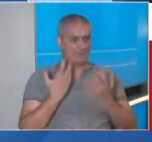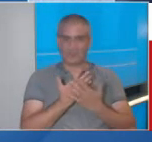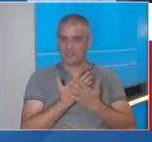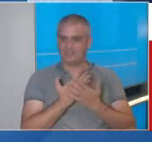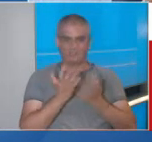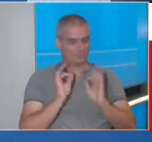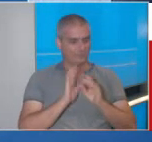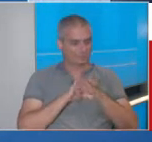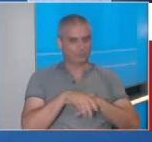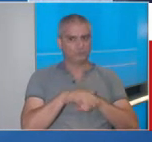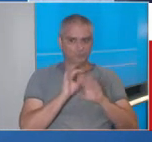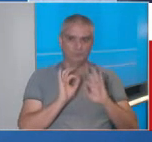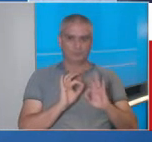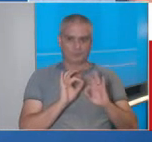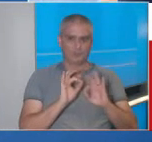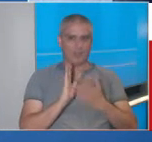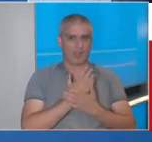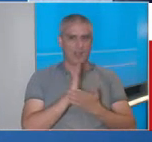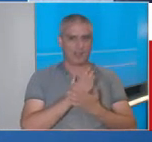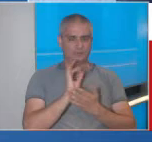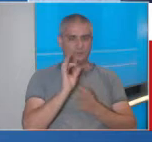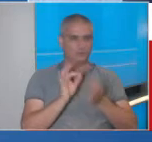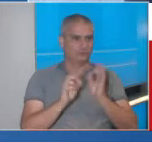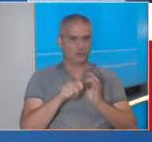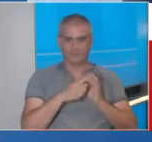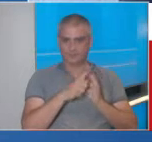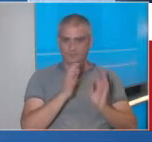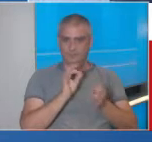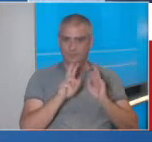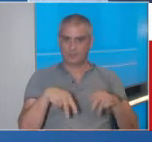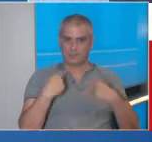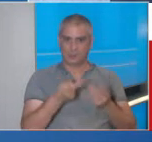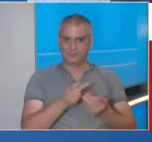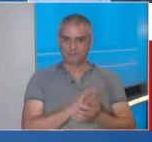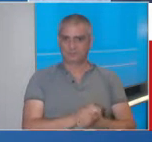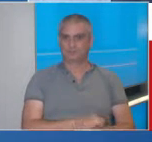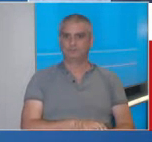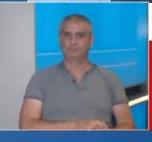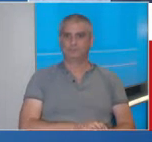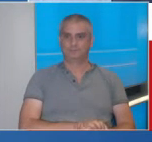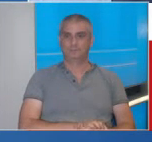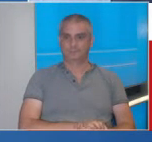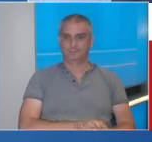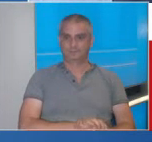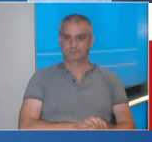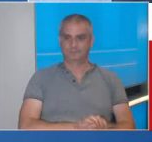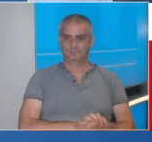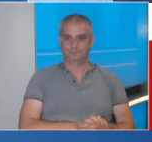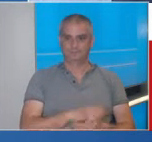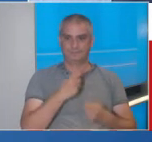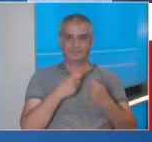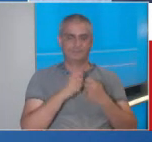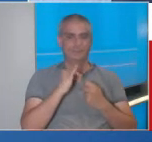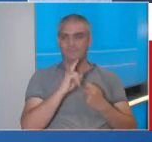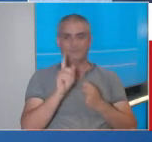ראייה שיכולה באמת להשפיע על החלטת השופטים במשפט החוזר? כן, תאמור, כמובן זה תלוי באיזה צד